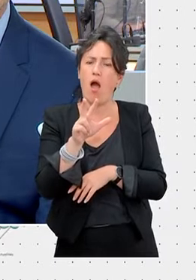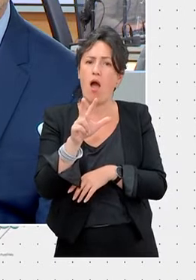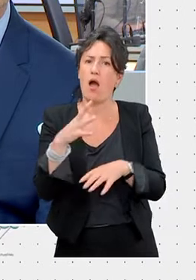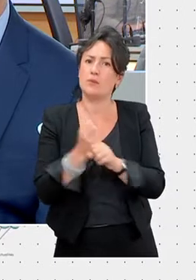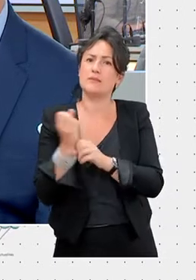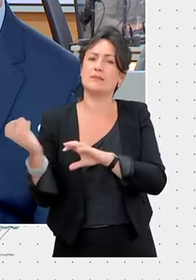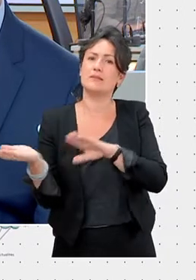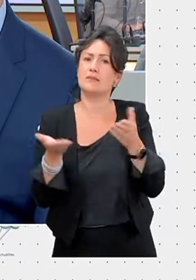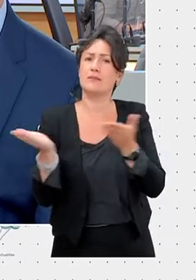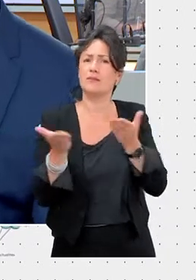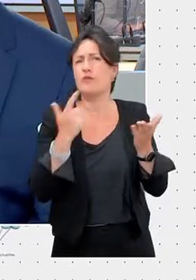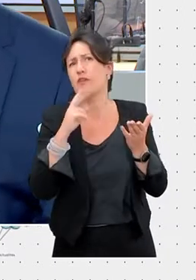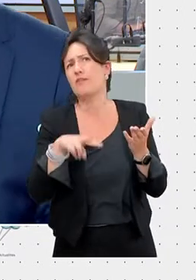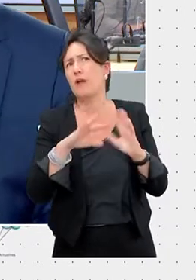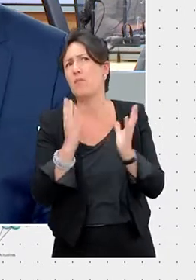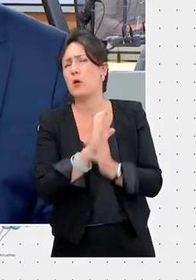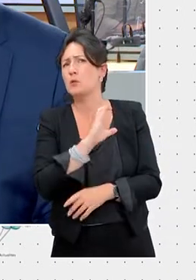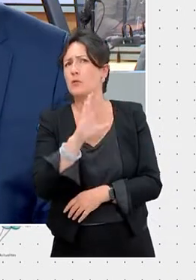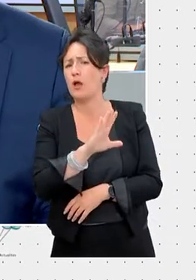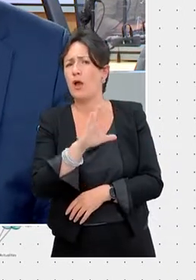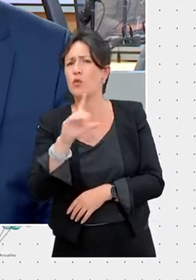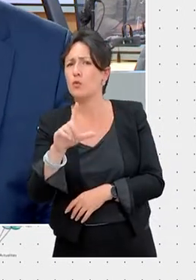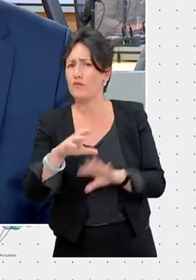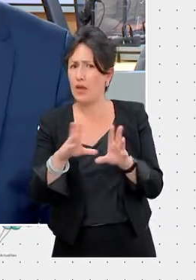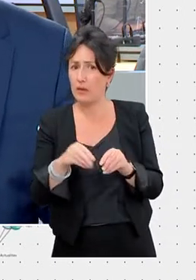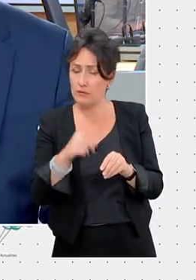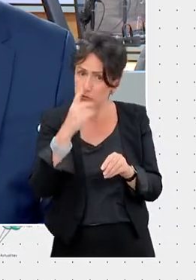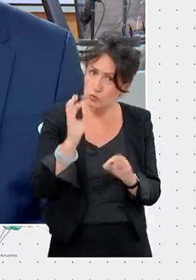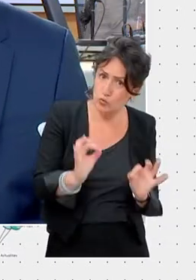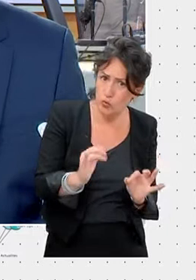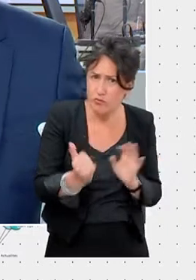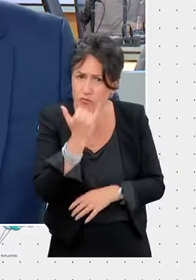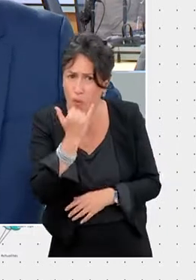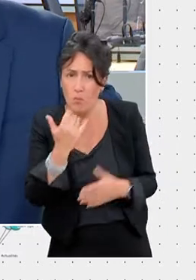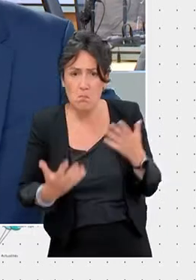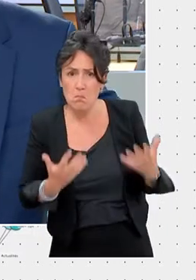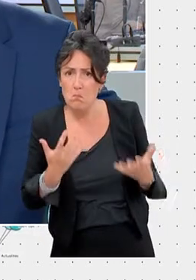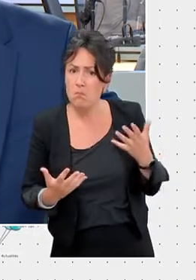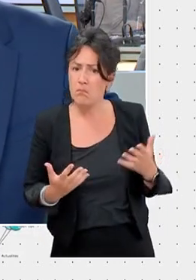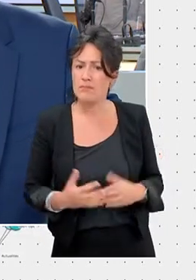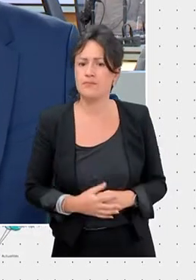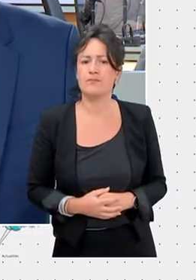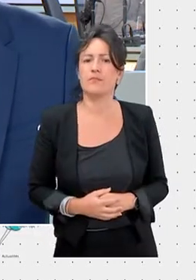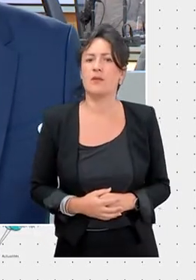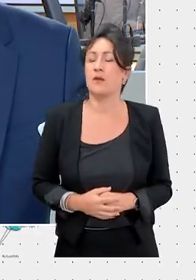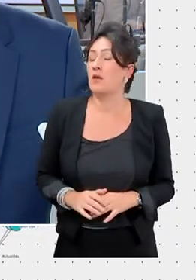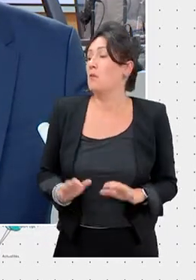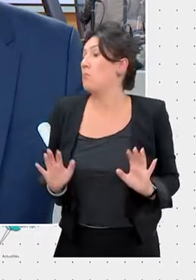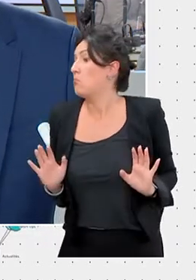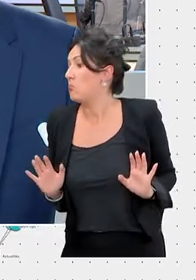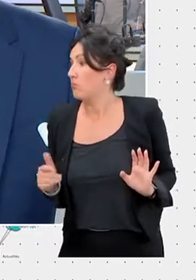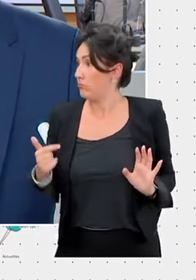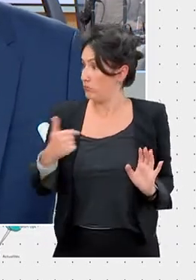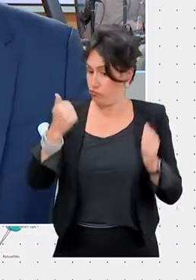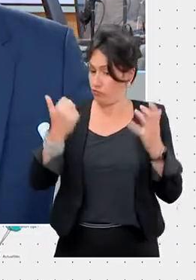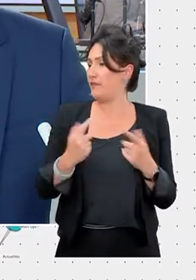représenteraient 152 familles. Ces chiffres, ils sont justes ou j'ai cru comprendre que vous les dénonciez? Écoutez, ce n'est pas les chiffres qu'on a,